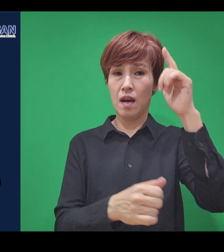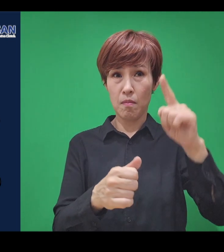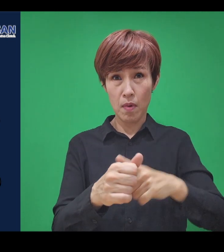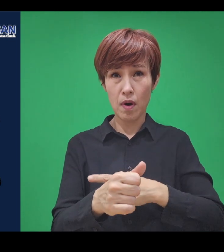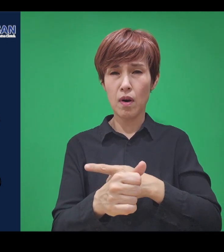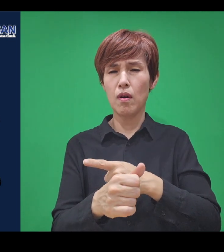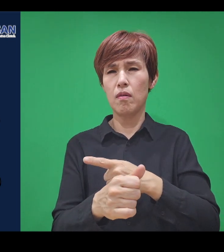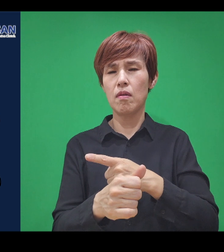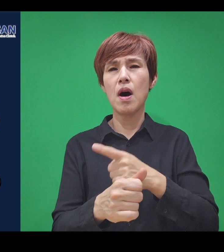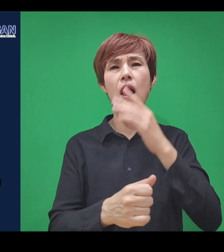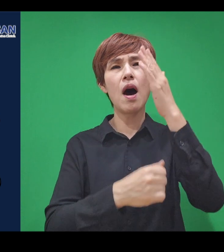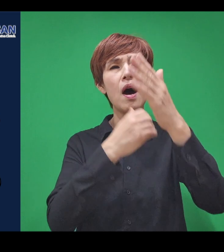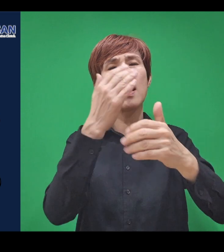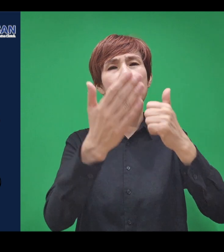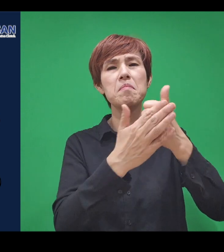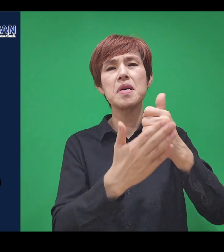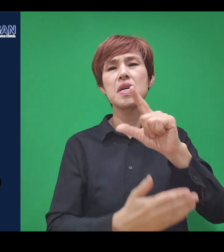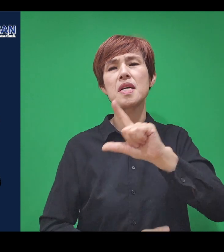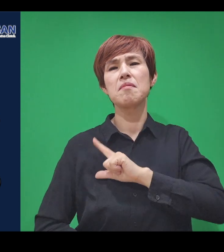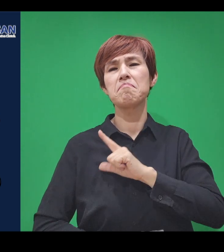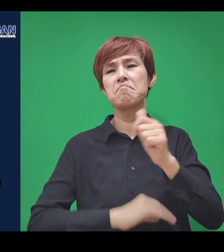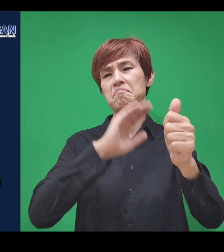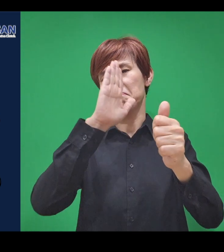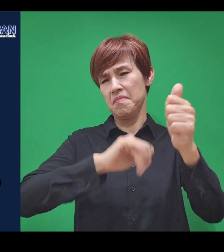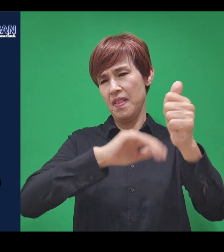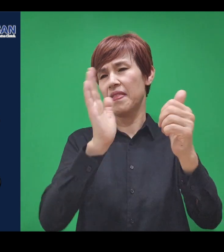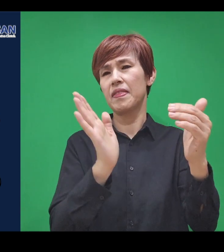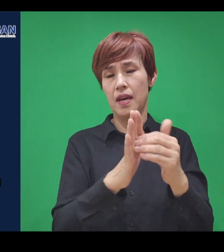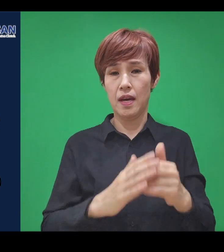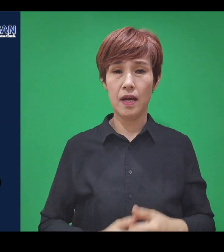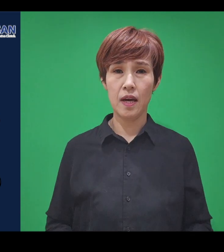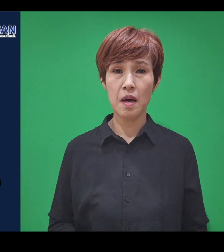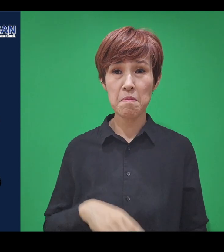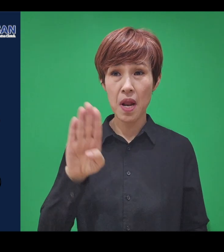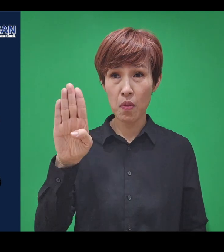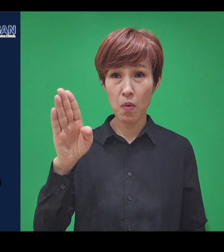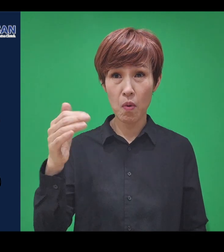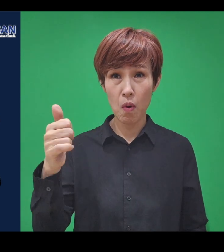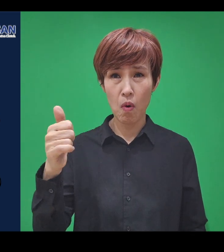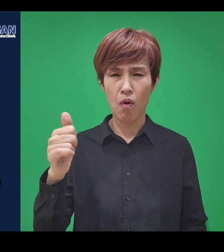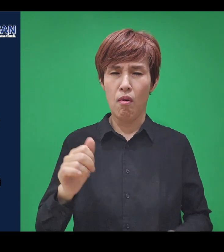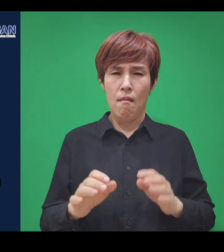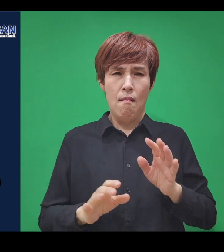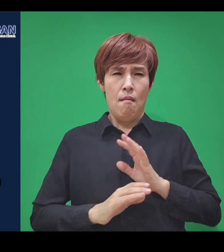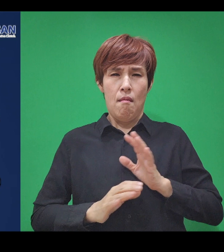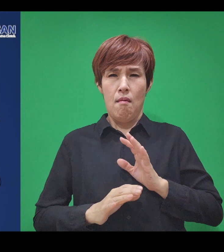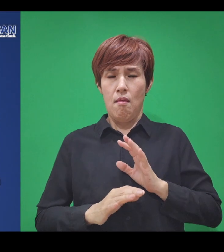하나님의 이름을 모독했다는 거예요. 빌라도가 이 말을 듣고 더욱